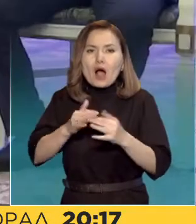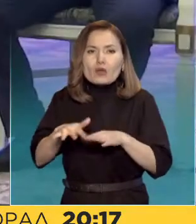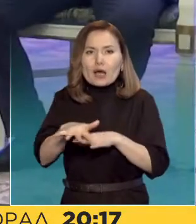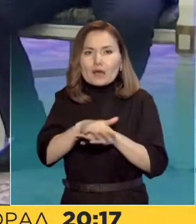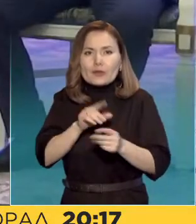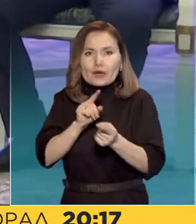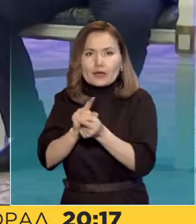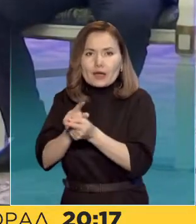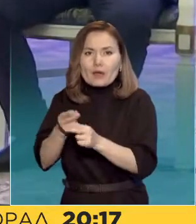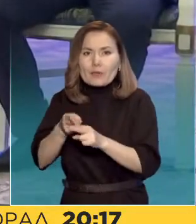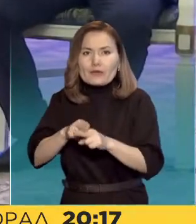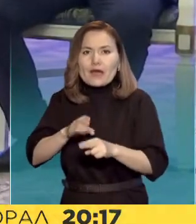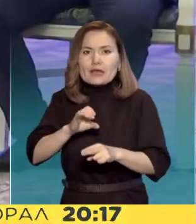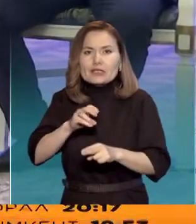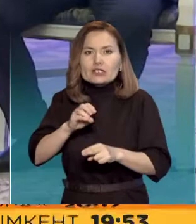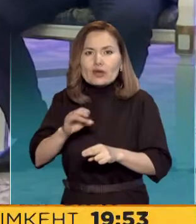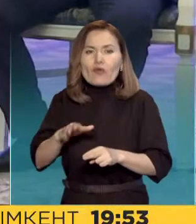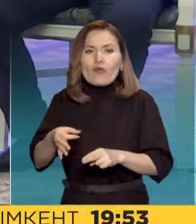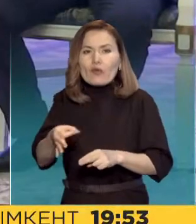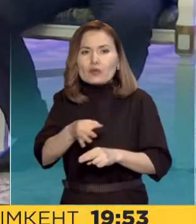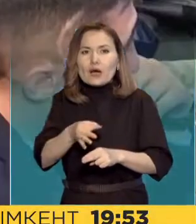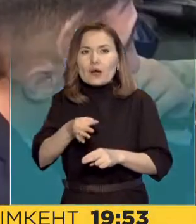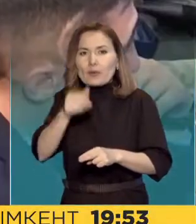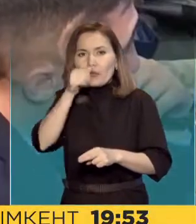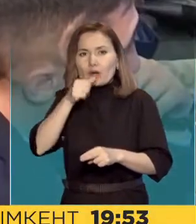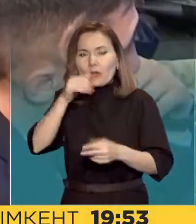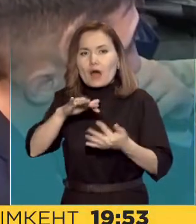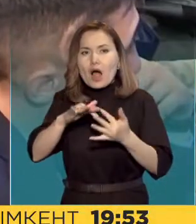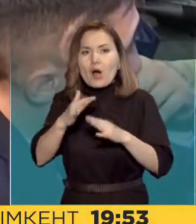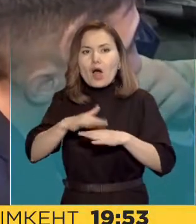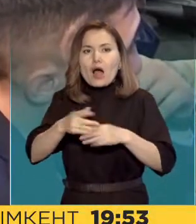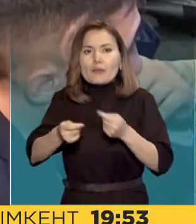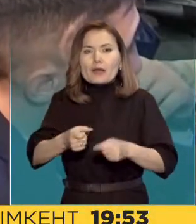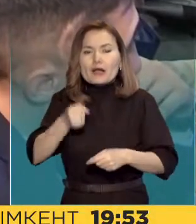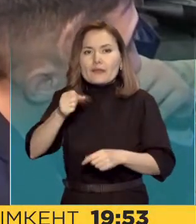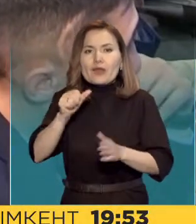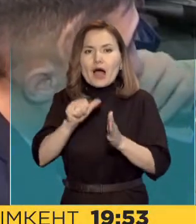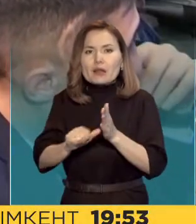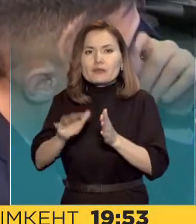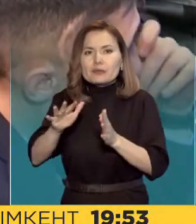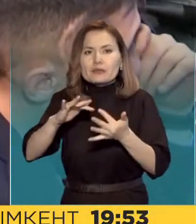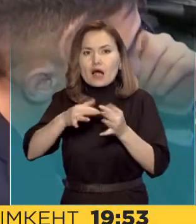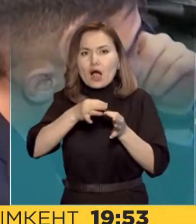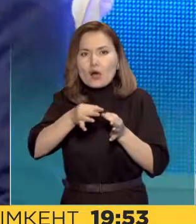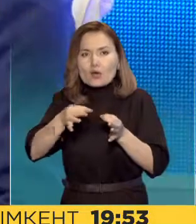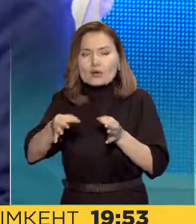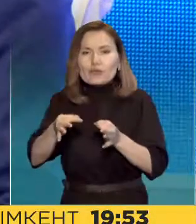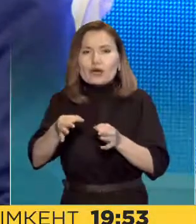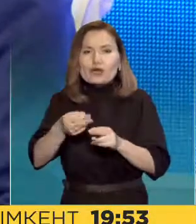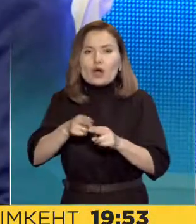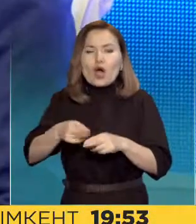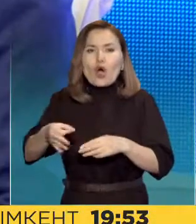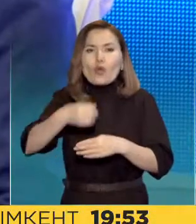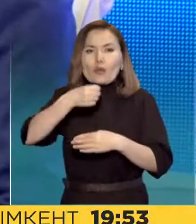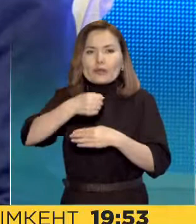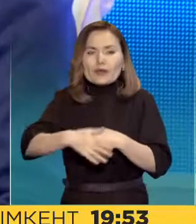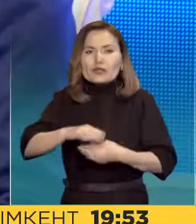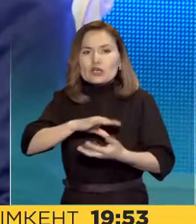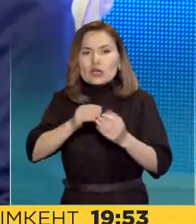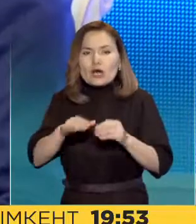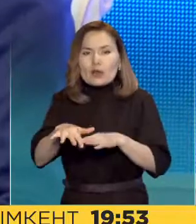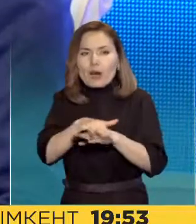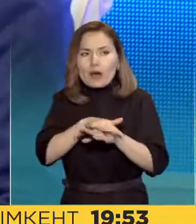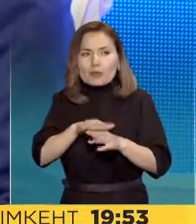кездесті. Сачиков облыстағы былтыр ауыл әкімдерін сайлаған 65 елді мекеннің бірі. Мұнан соң облыс орталығында жалпы